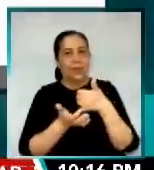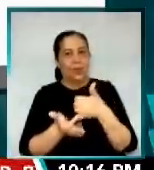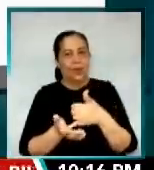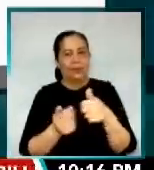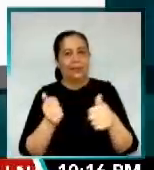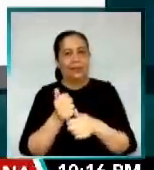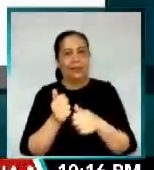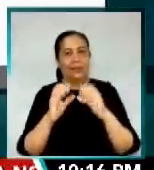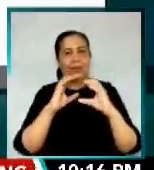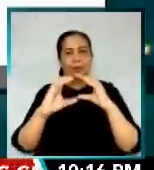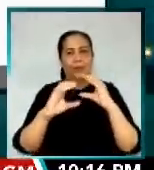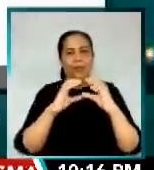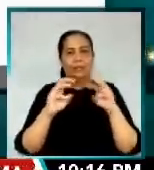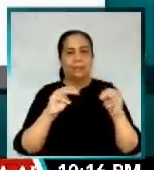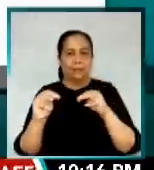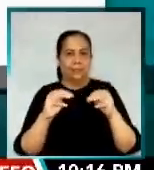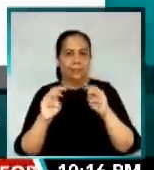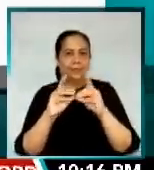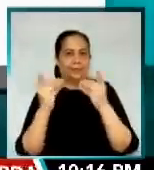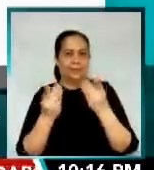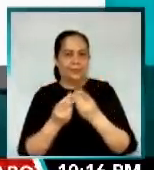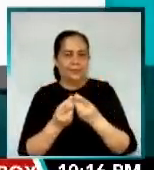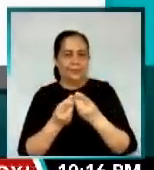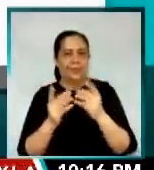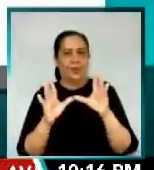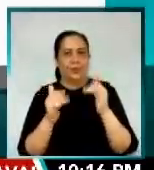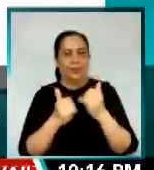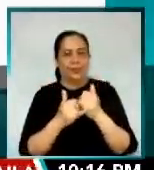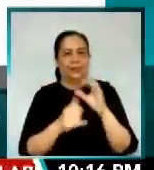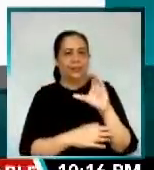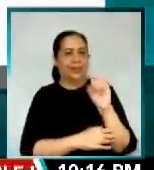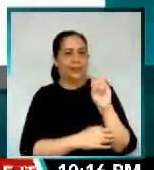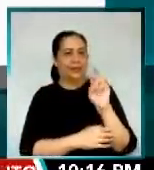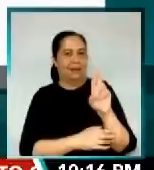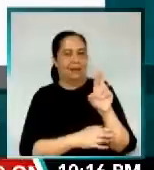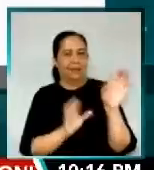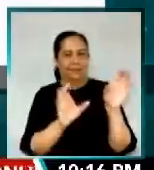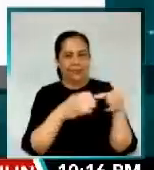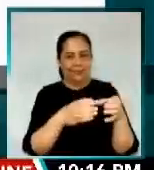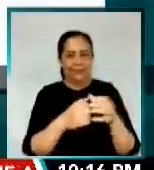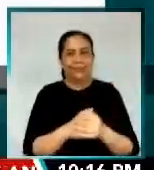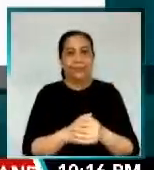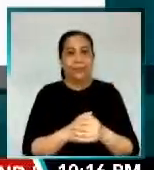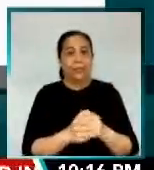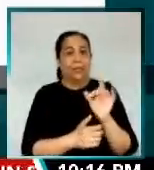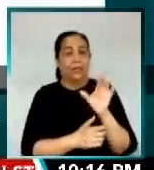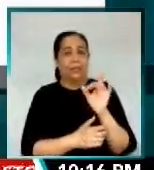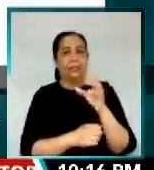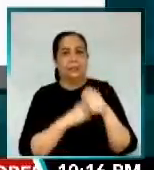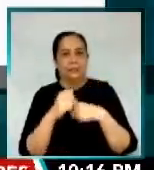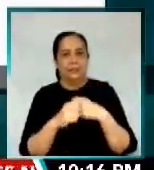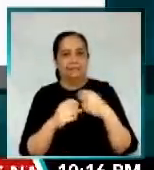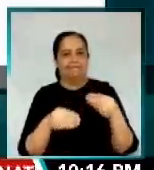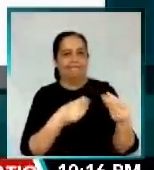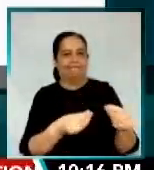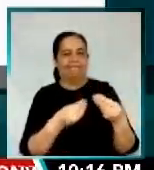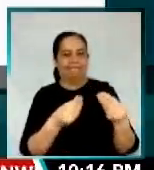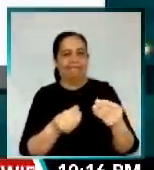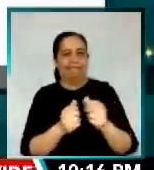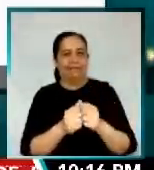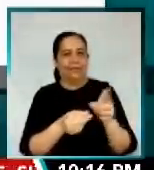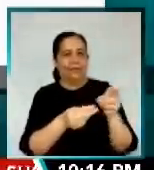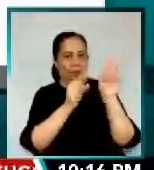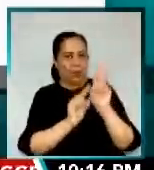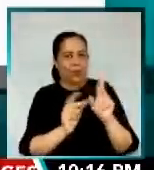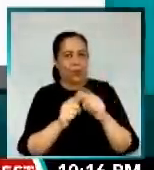Communications Management Division's Corporate Social Responsibility category. 18 taon na po itong ibinibigay na parangal sa